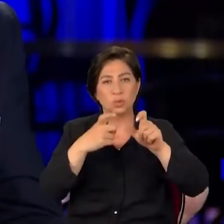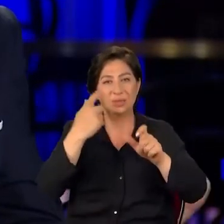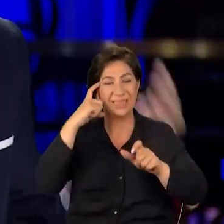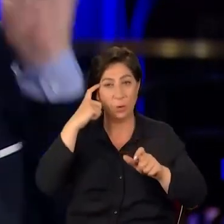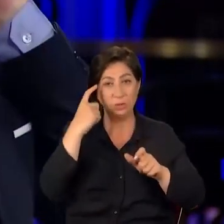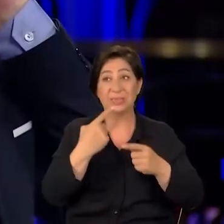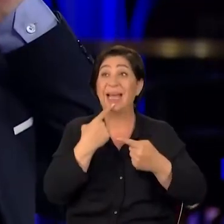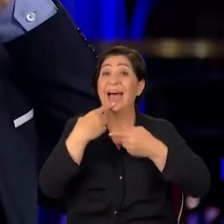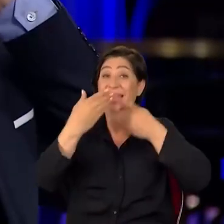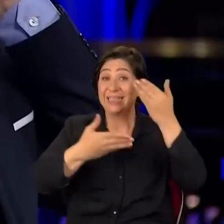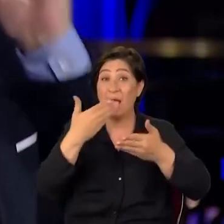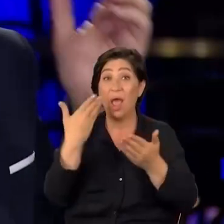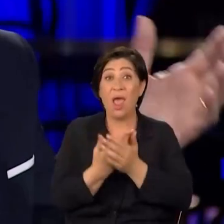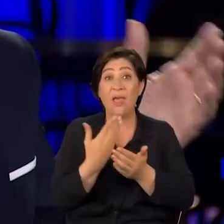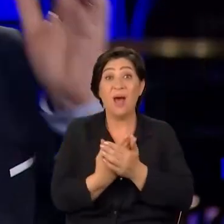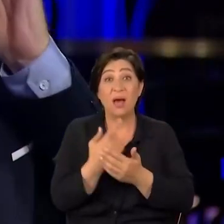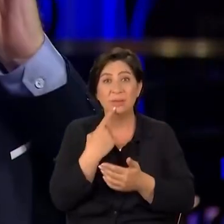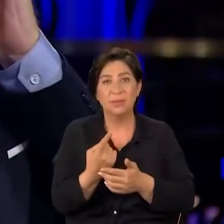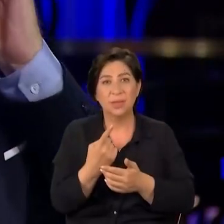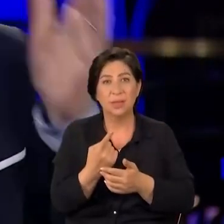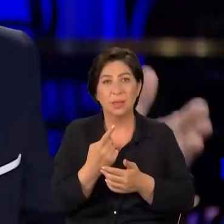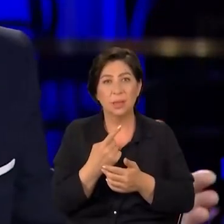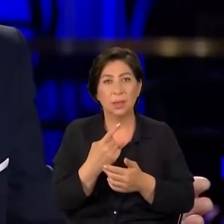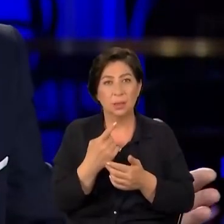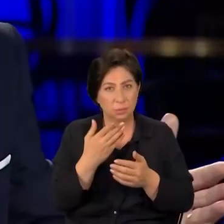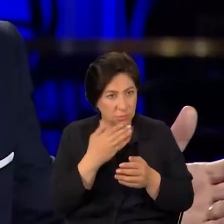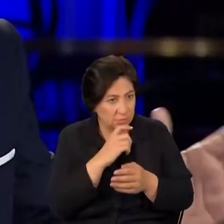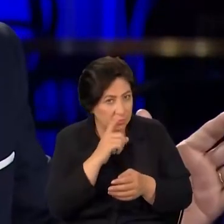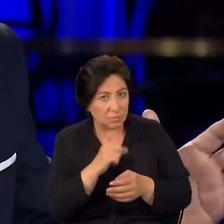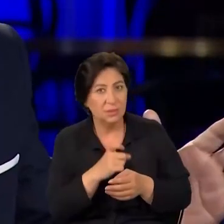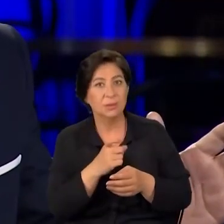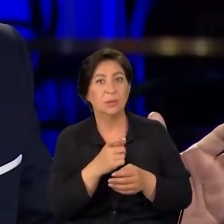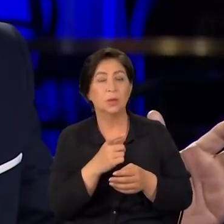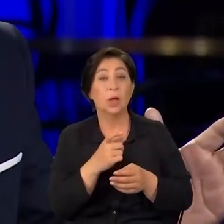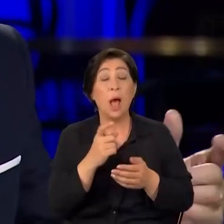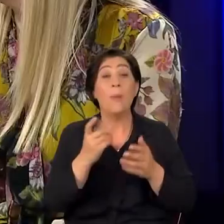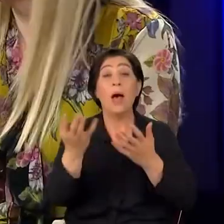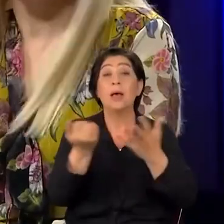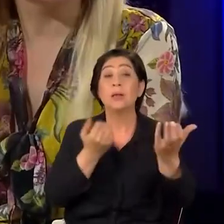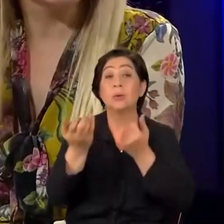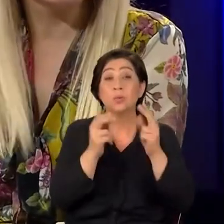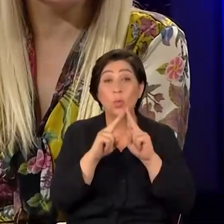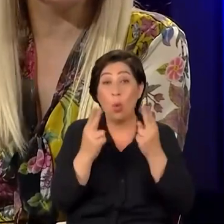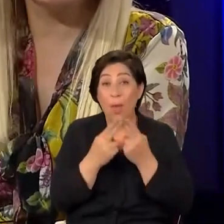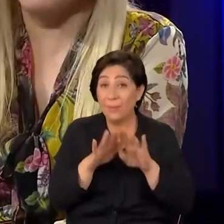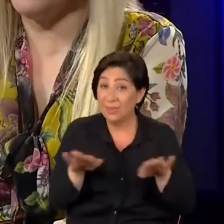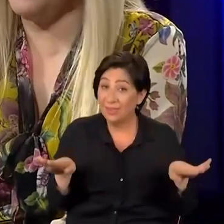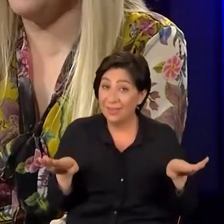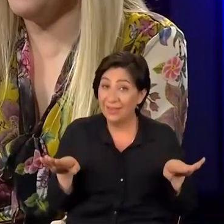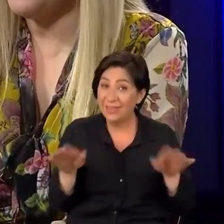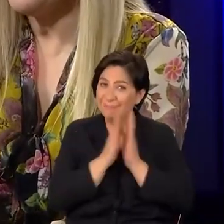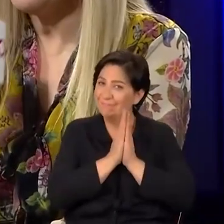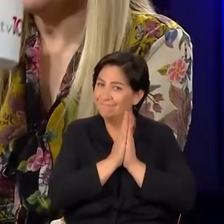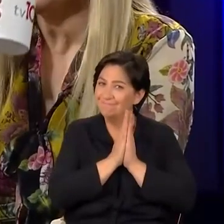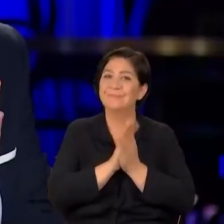teorisi ortaya atıldığında eyvah dedi insanlar. Papaz Malthus, öyle değil mi hocam? Ama tüketeceğiniz dünya pardon, kalmadı. Müsaade, affedersiniz.